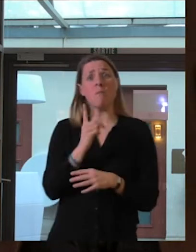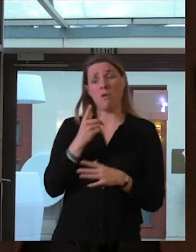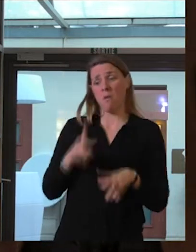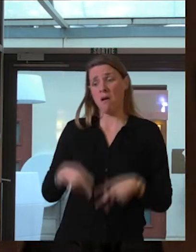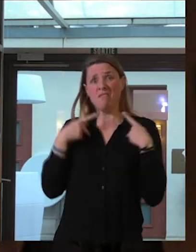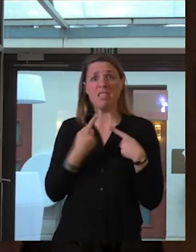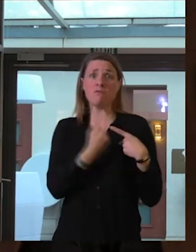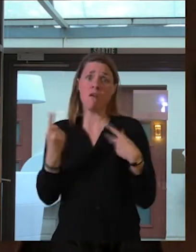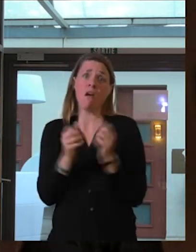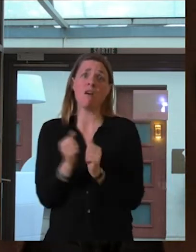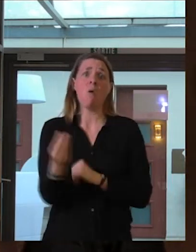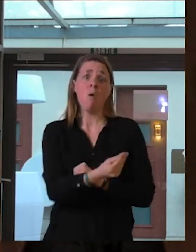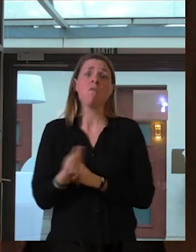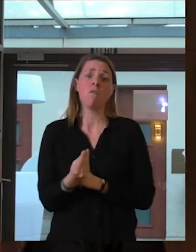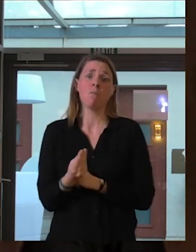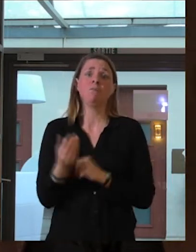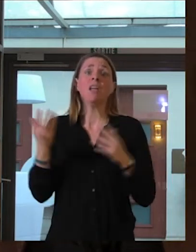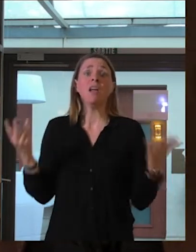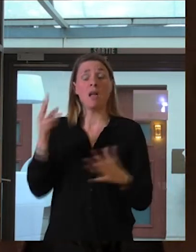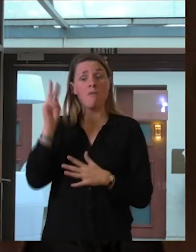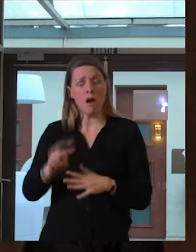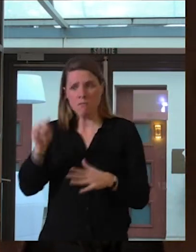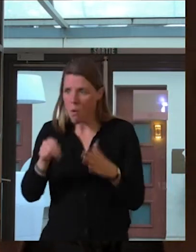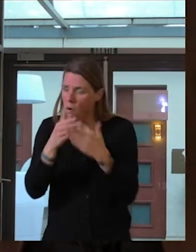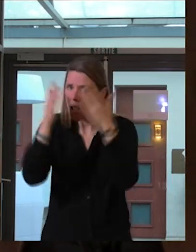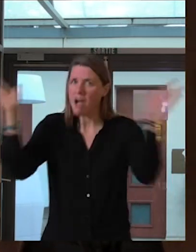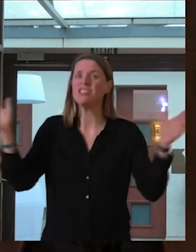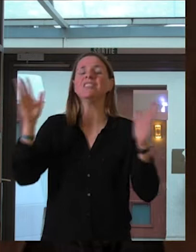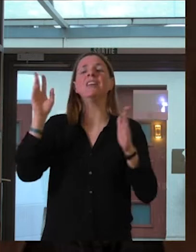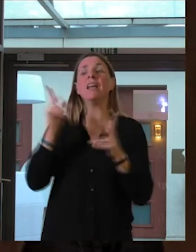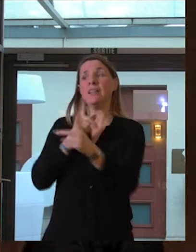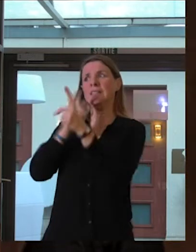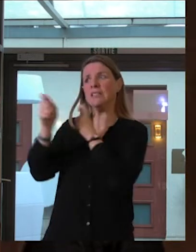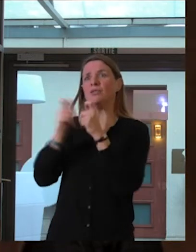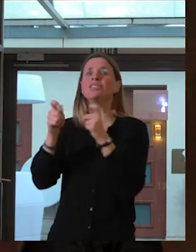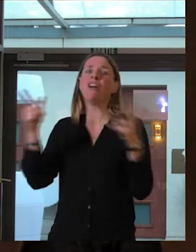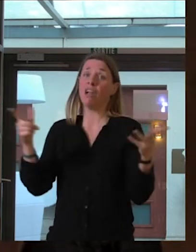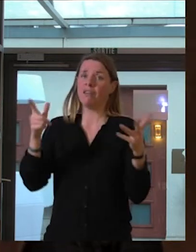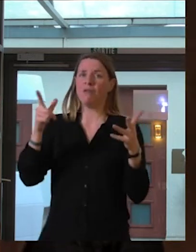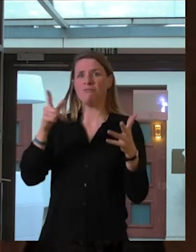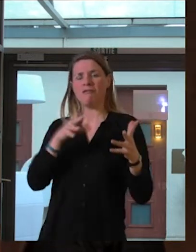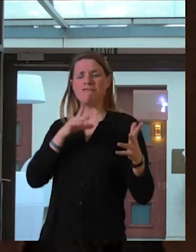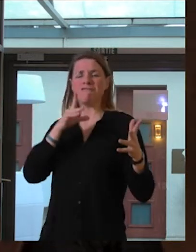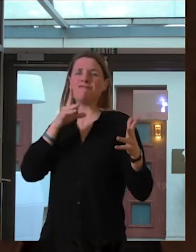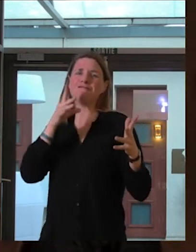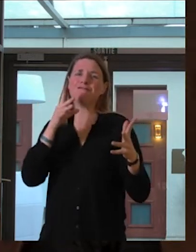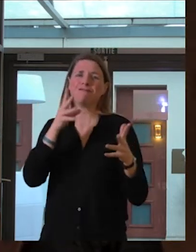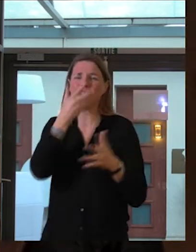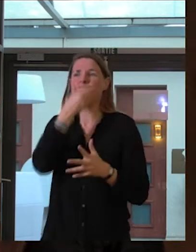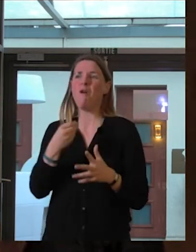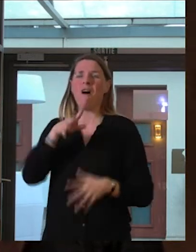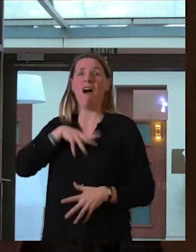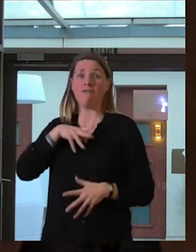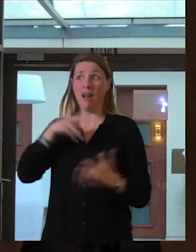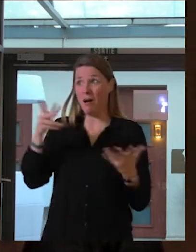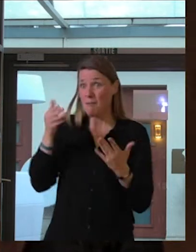c'est vrai qu'il faut élargir ça. Et on en discutait avec un charmant avocat tout à l'heure. C'est vrai que maintenant, les hommes